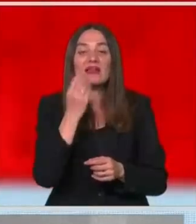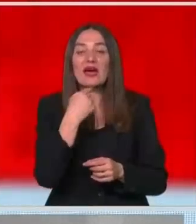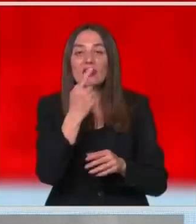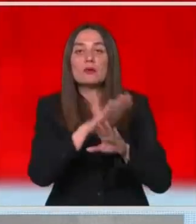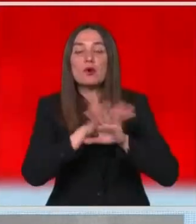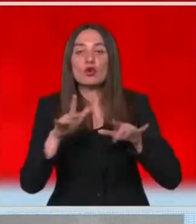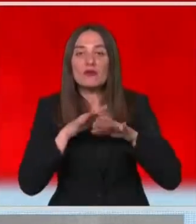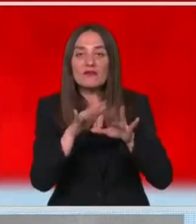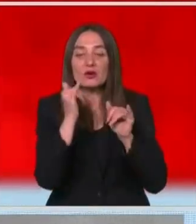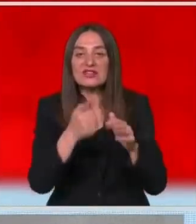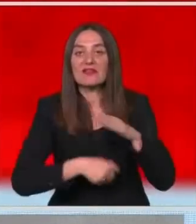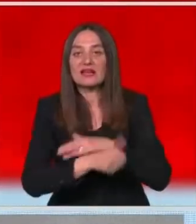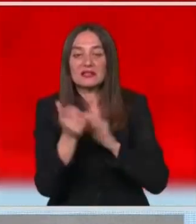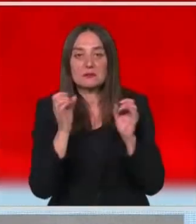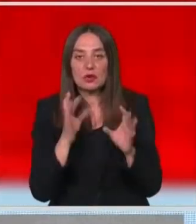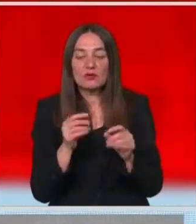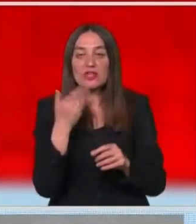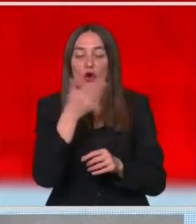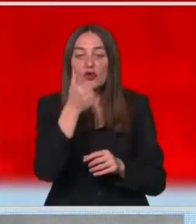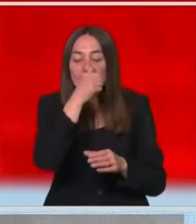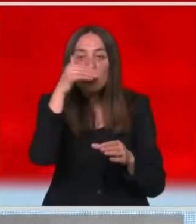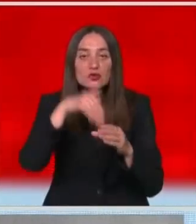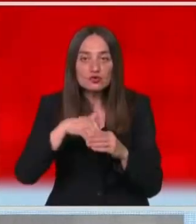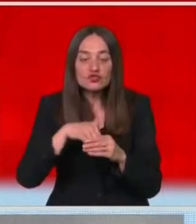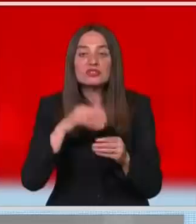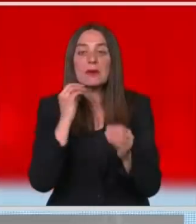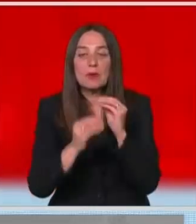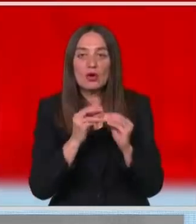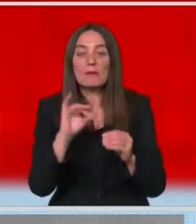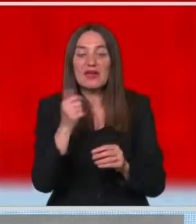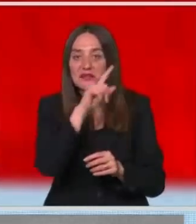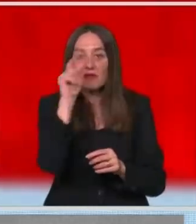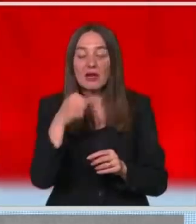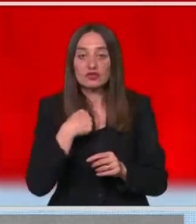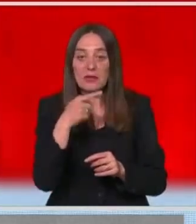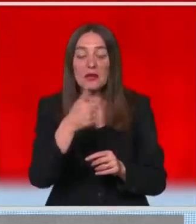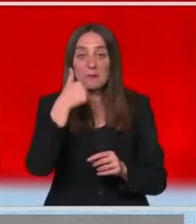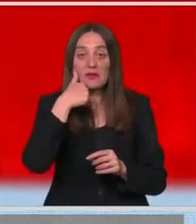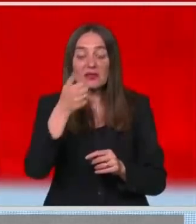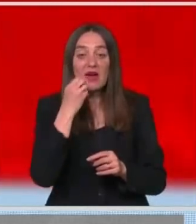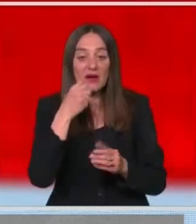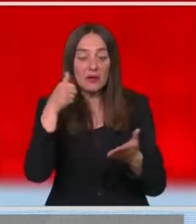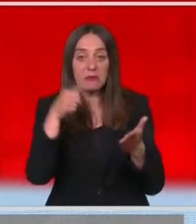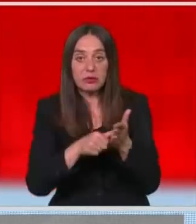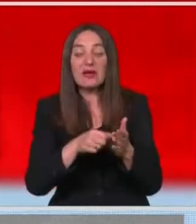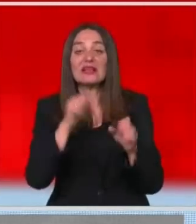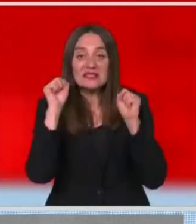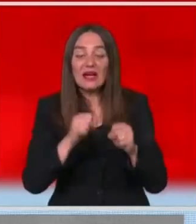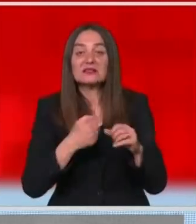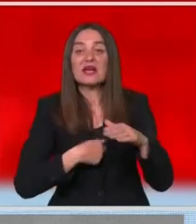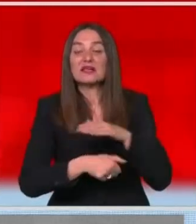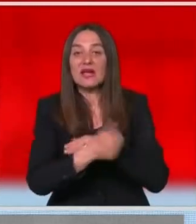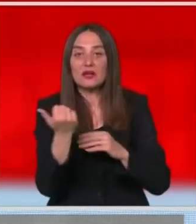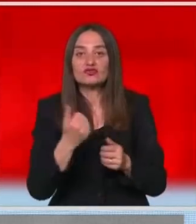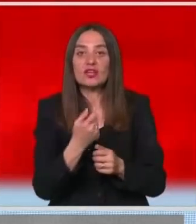gotova je pandemija, sada izlazimo na ulice. Ono što je suštinski problem jeste da li ćemo mi tog prvog dana kada pritisnemo taster zaista izaći